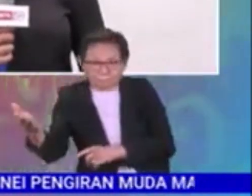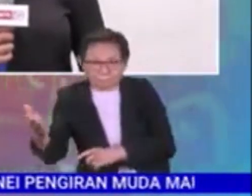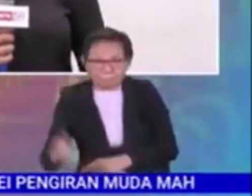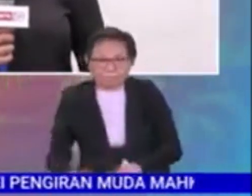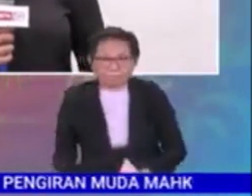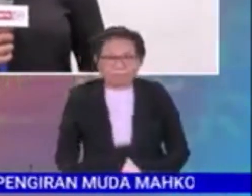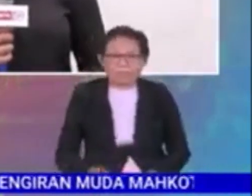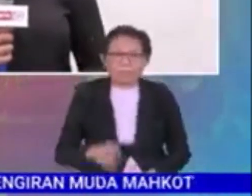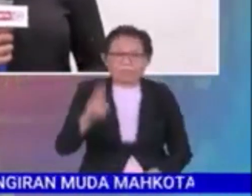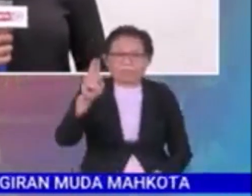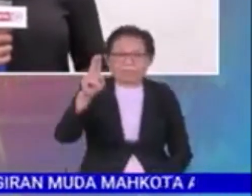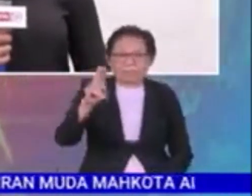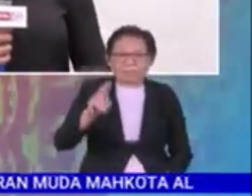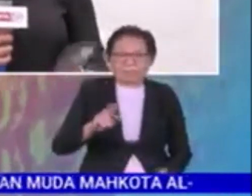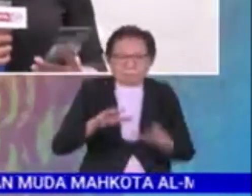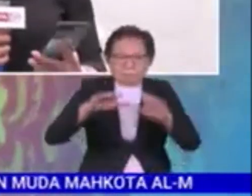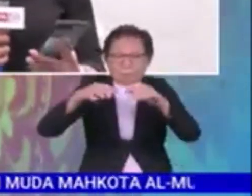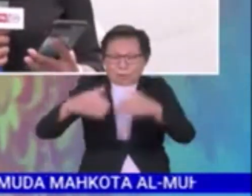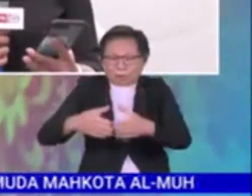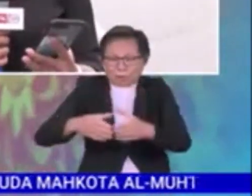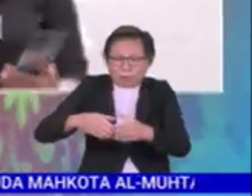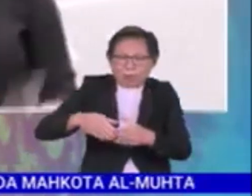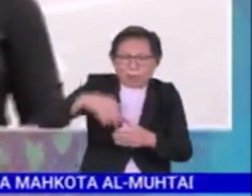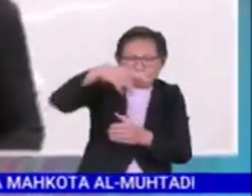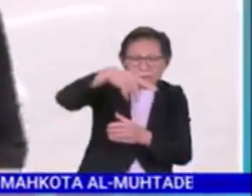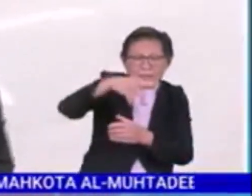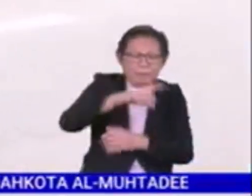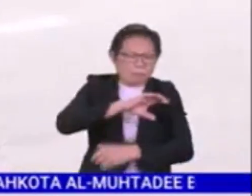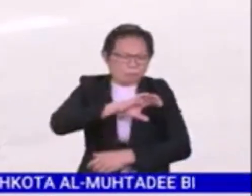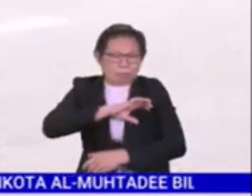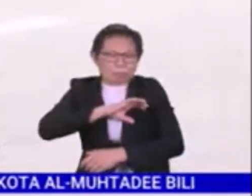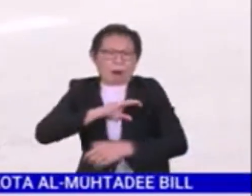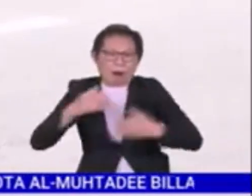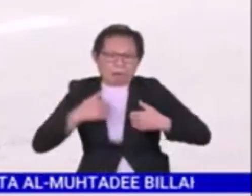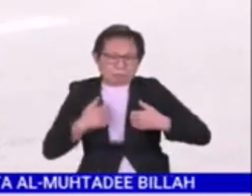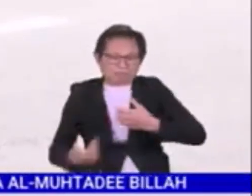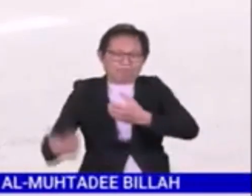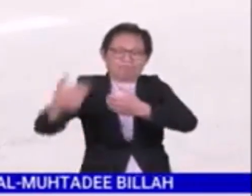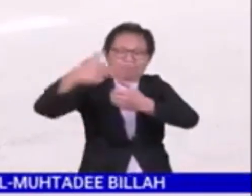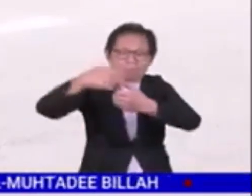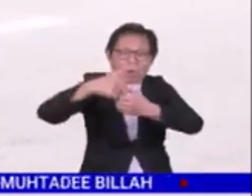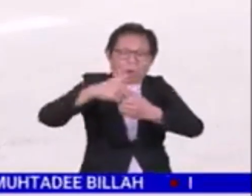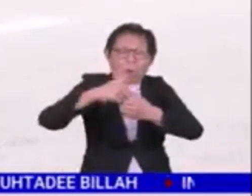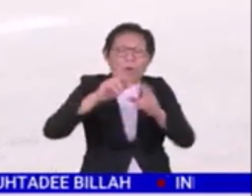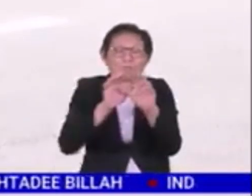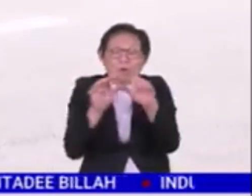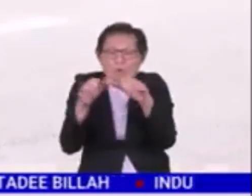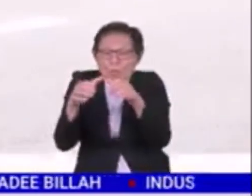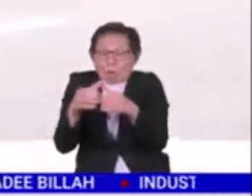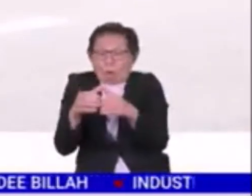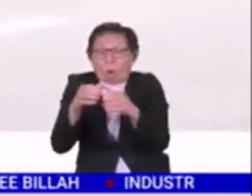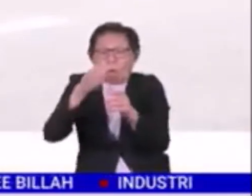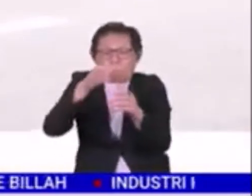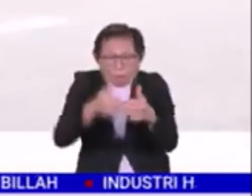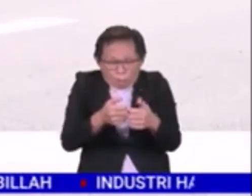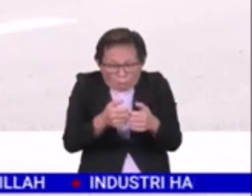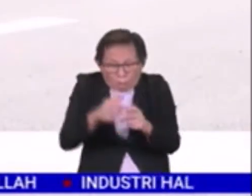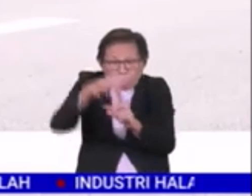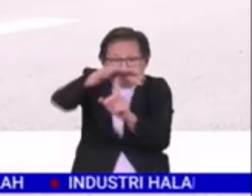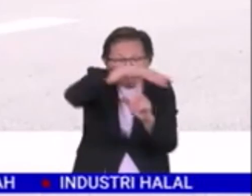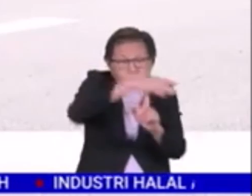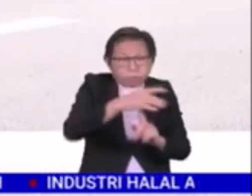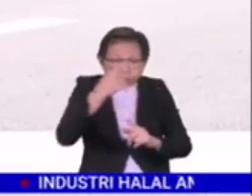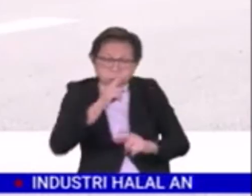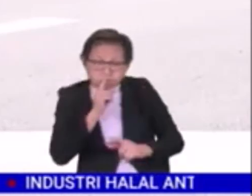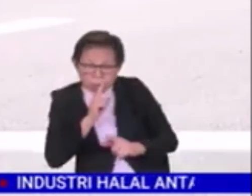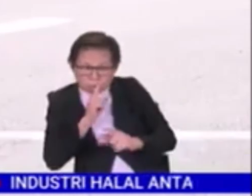Ya, Husna, unit drone pasukan gerakan udara PDRM antara yang turut terlibat dalam memastikan kelancaran aliran trafik pada